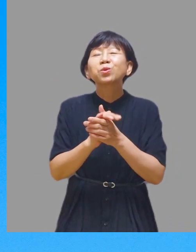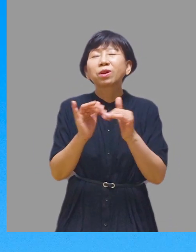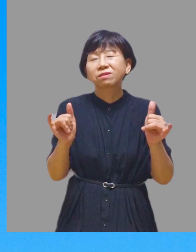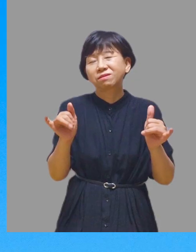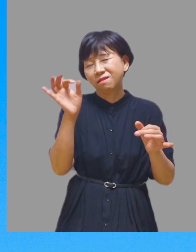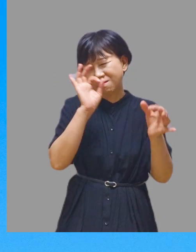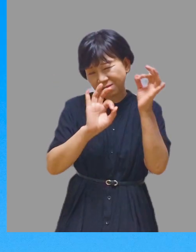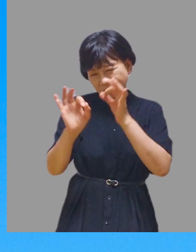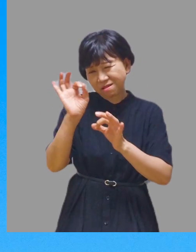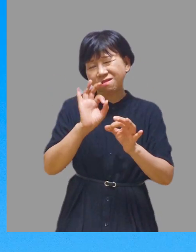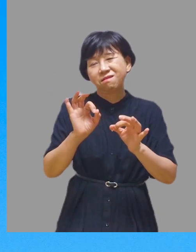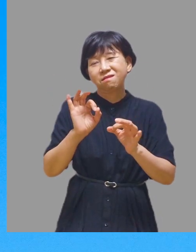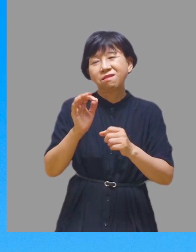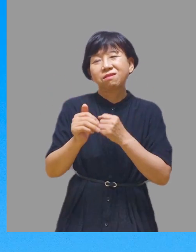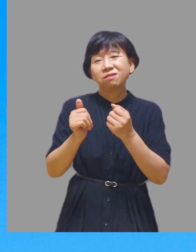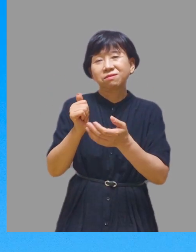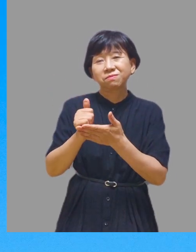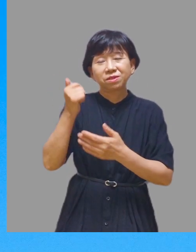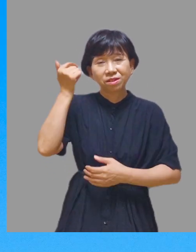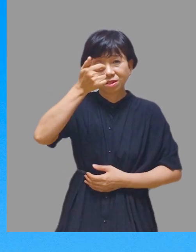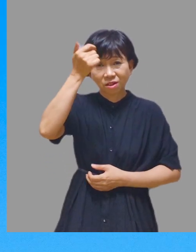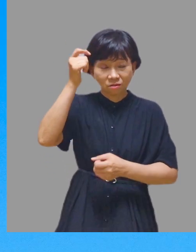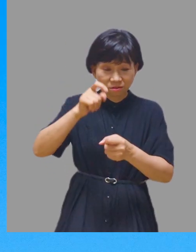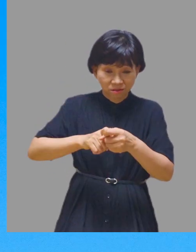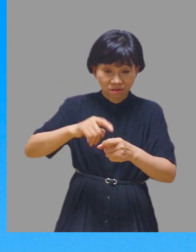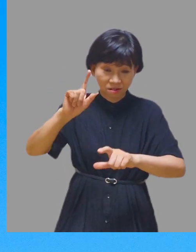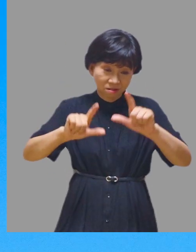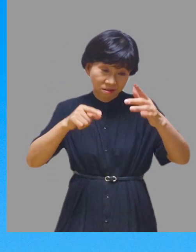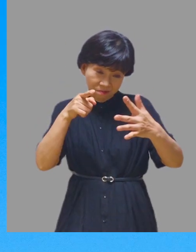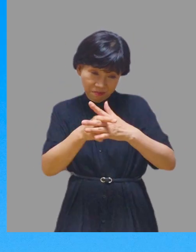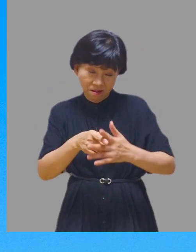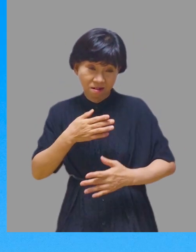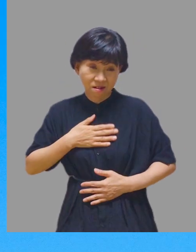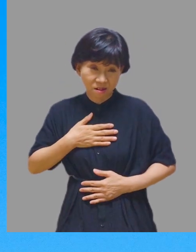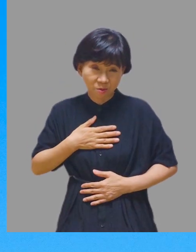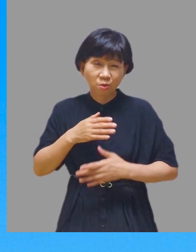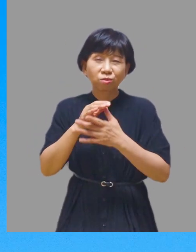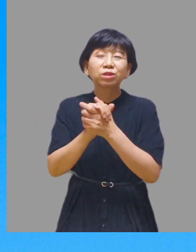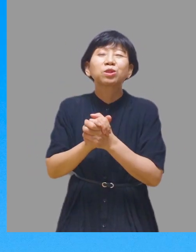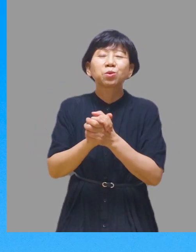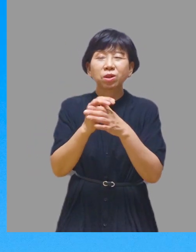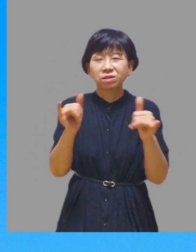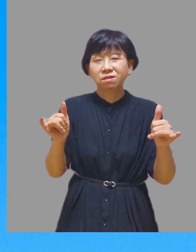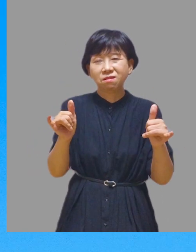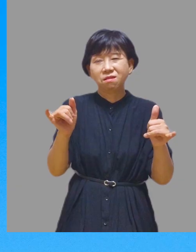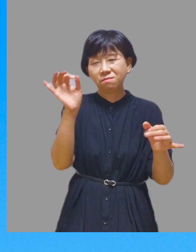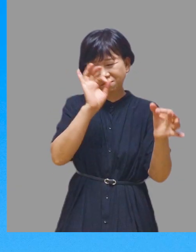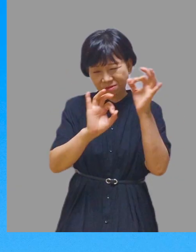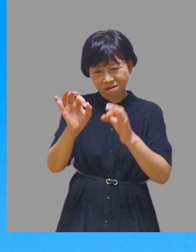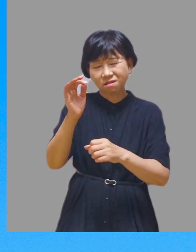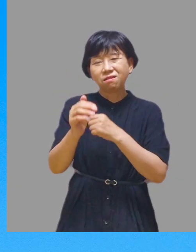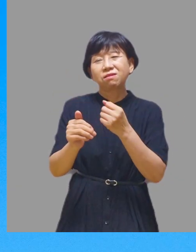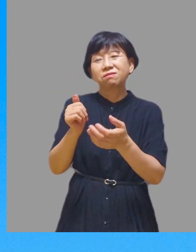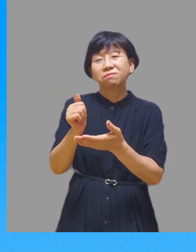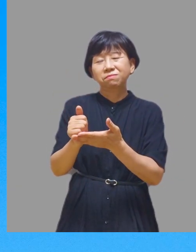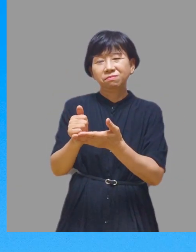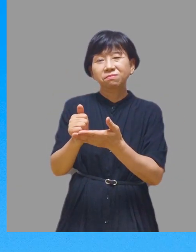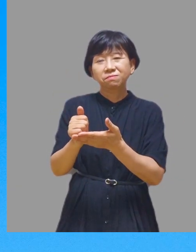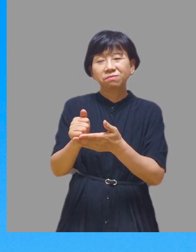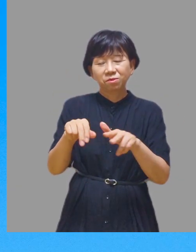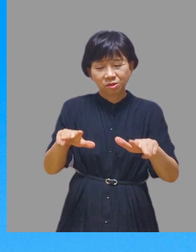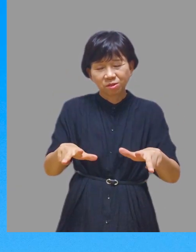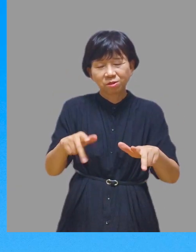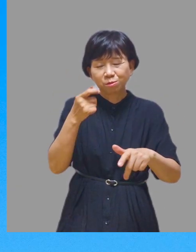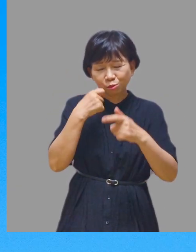사람이에요. 영적 현실을 알고 지금이 바로 기도할 때이구나. 지금이 바로 눈물을 쏟을